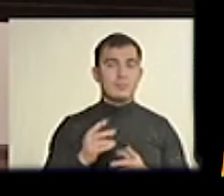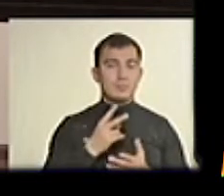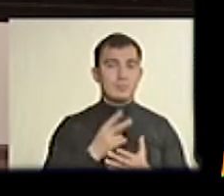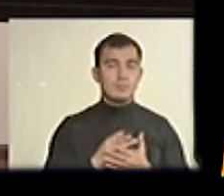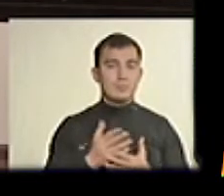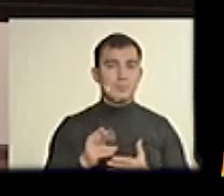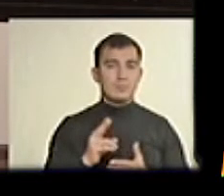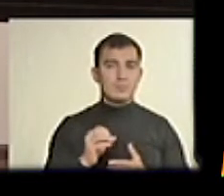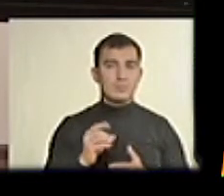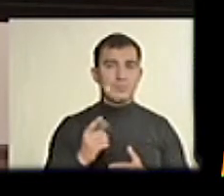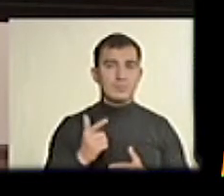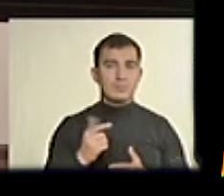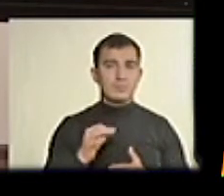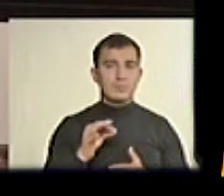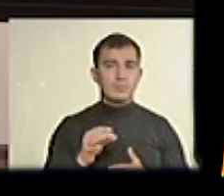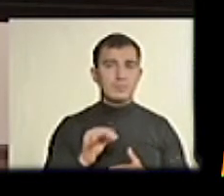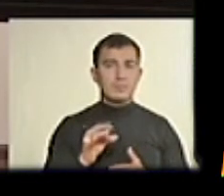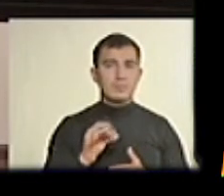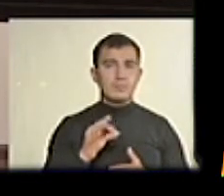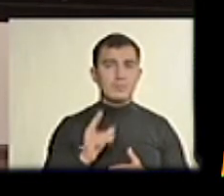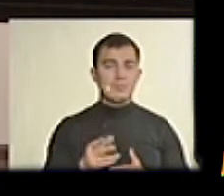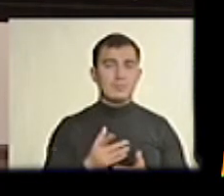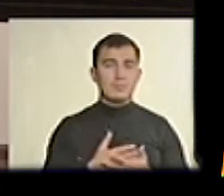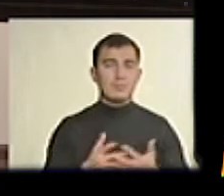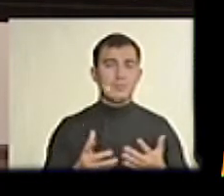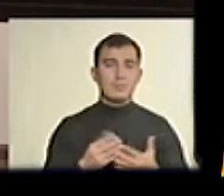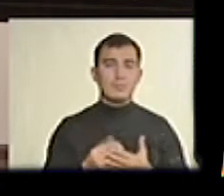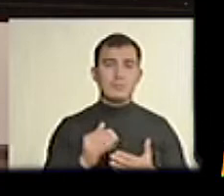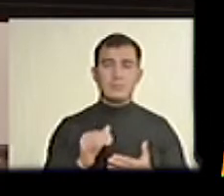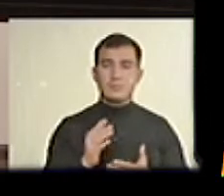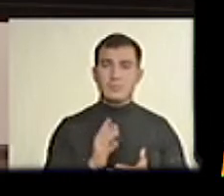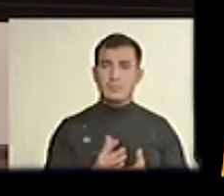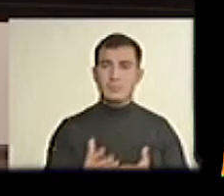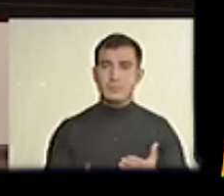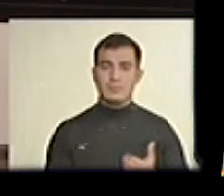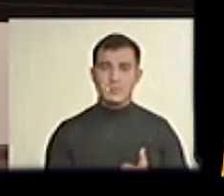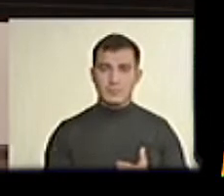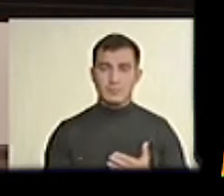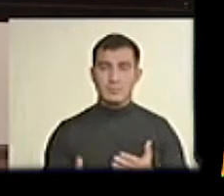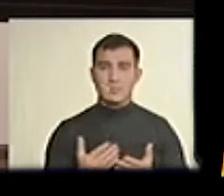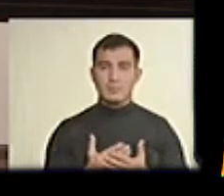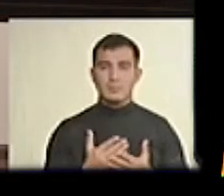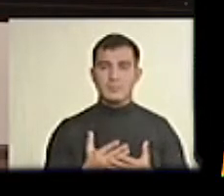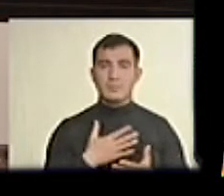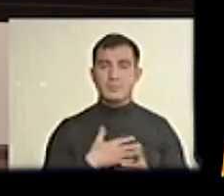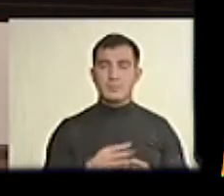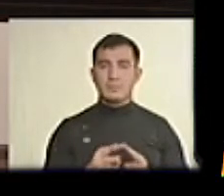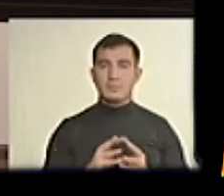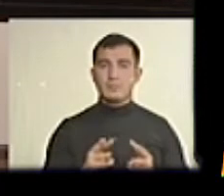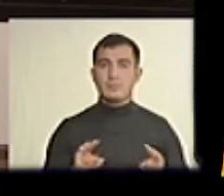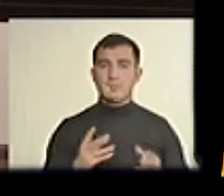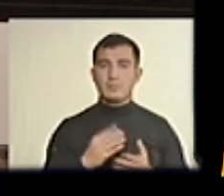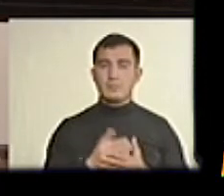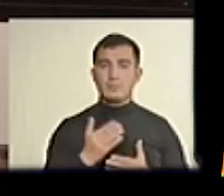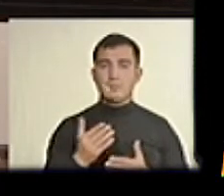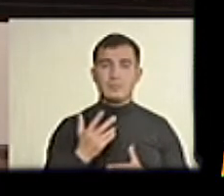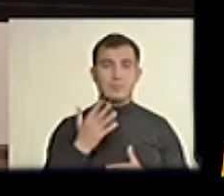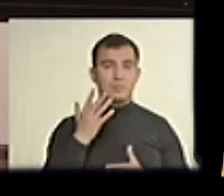iroq kabi maqom turlarini siz bilasiz va bizda ham mana Prezidentimizning tashabbuslari